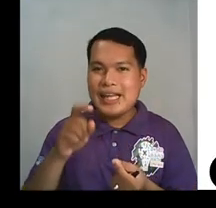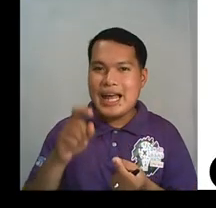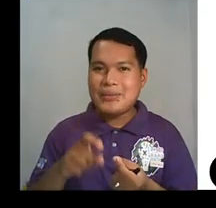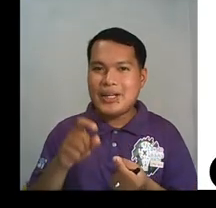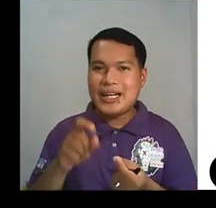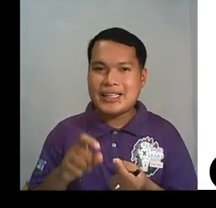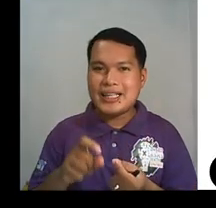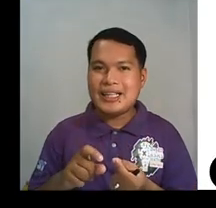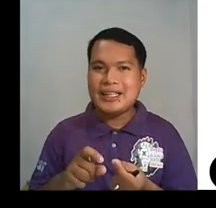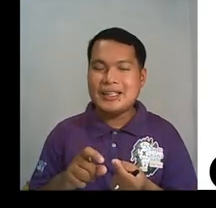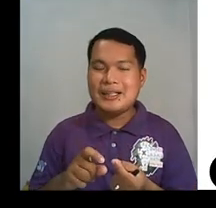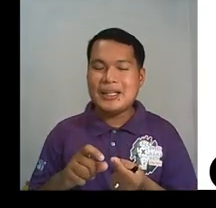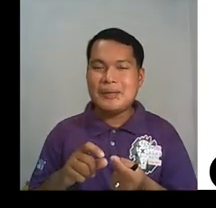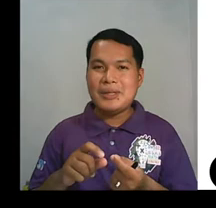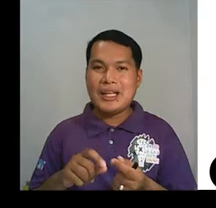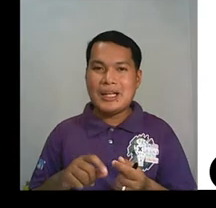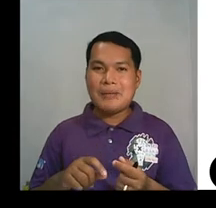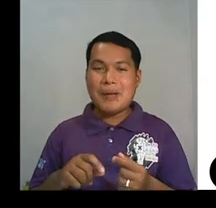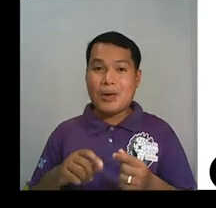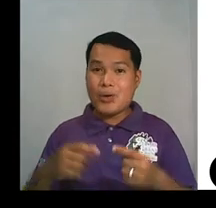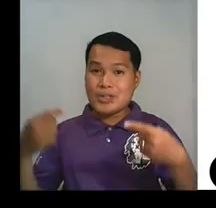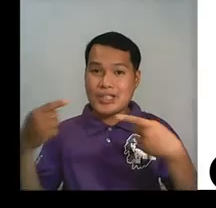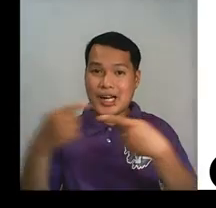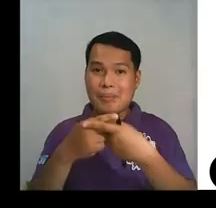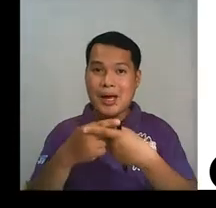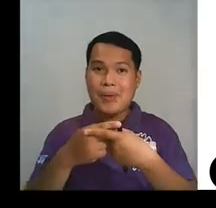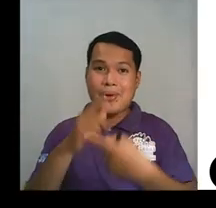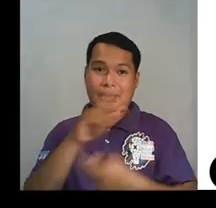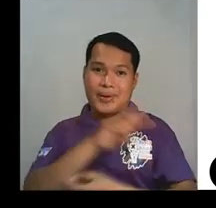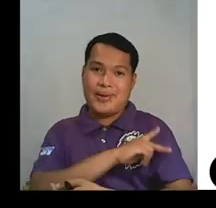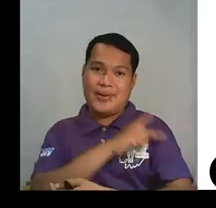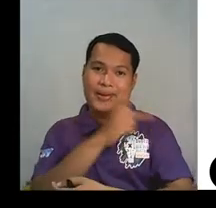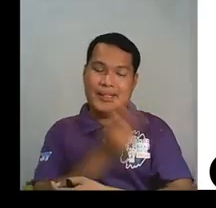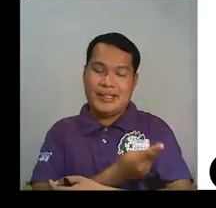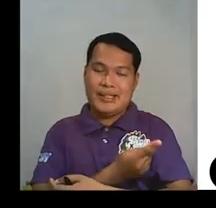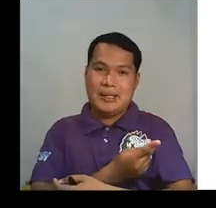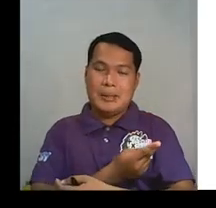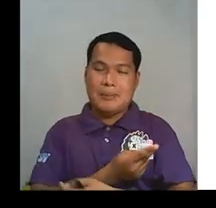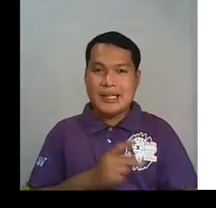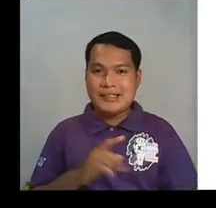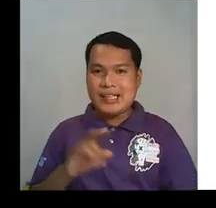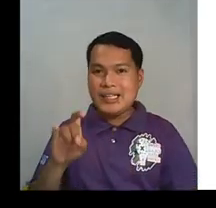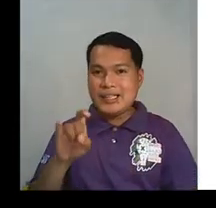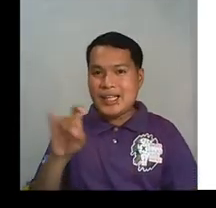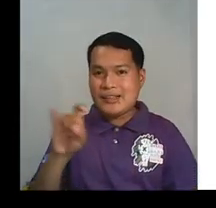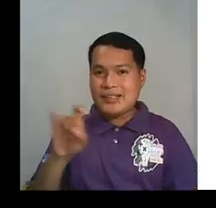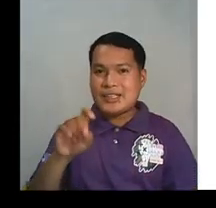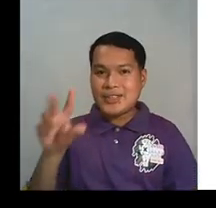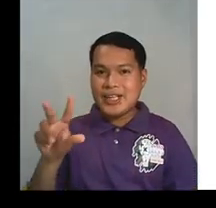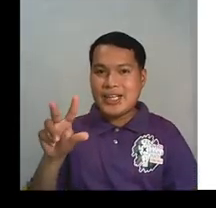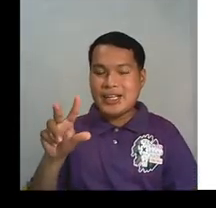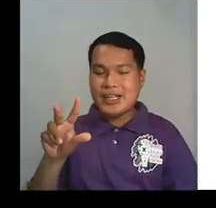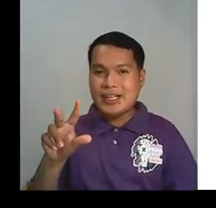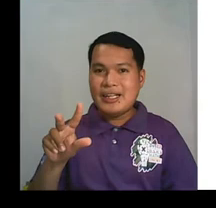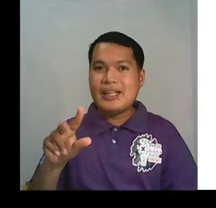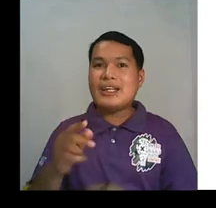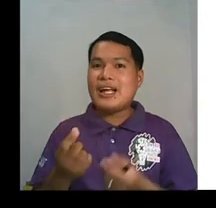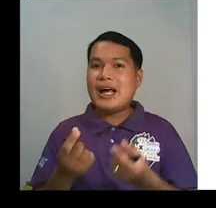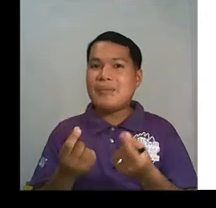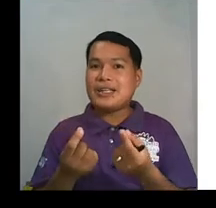Kailangan mo na natin gamitan ng pangkontrang power. Para sa index na 3.